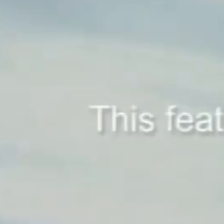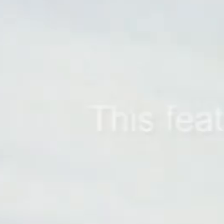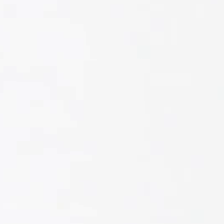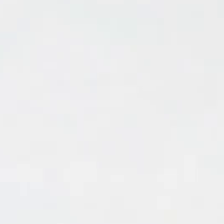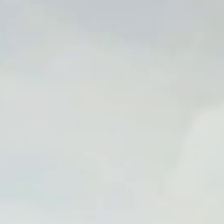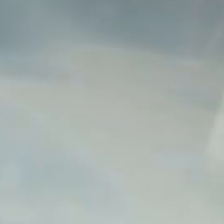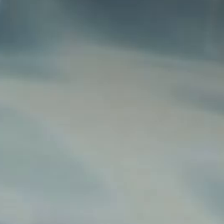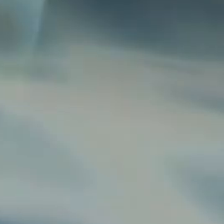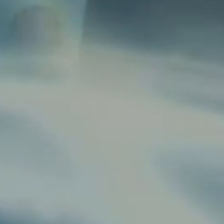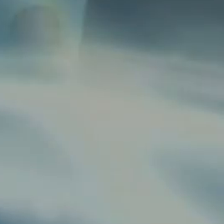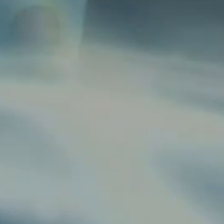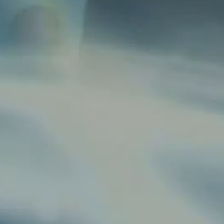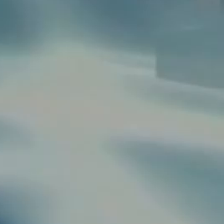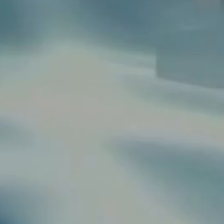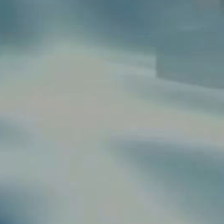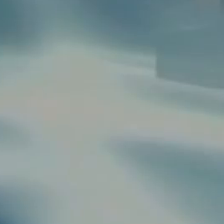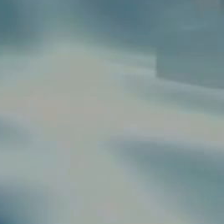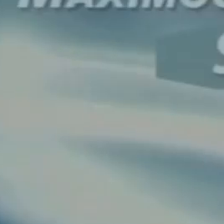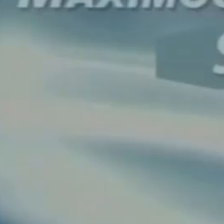واشرح في